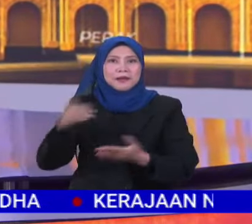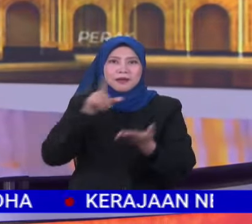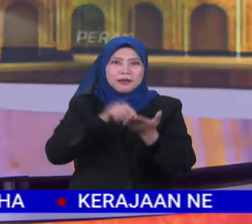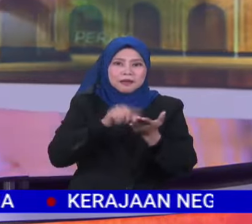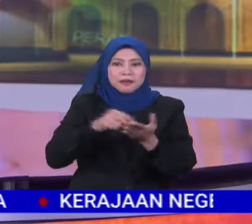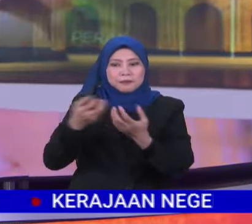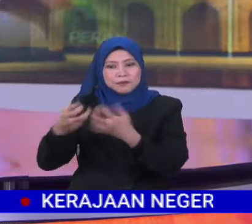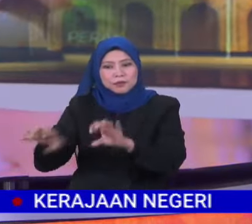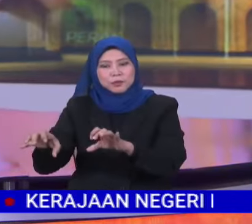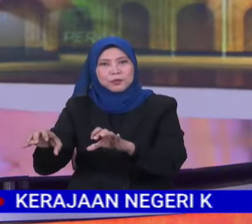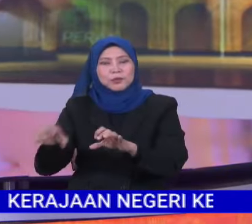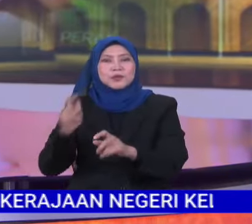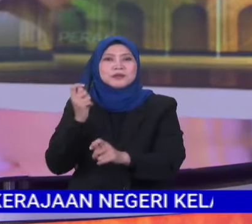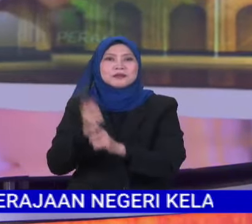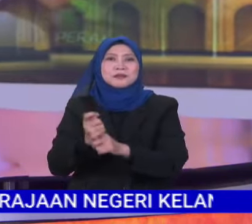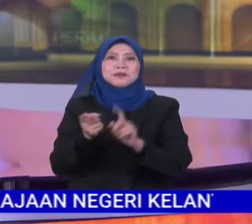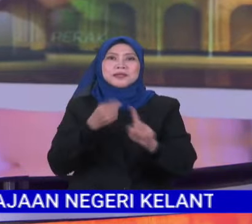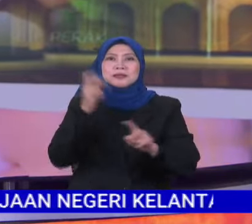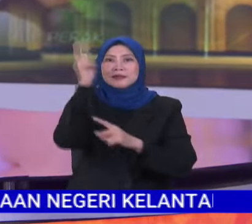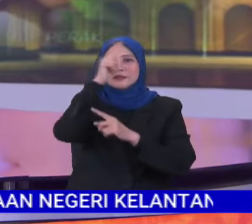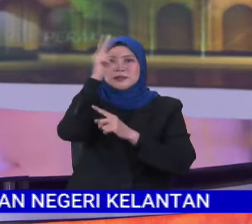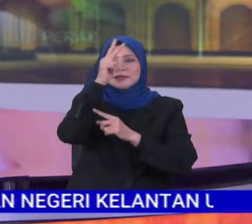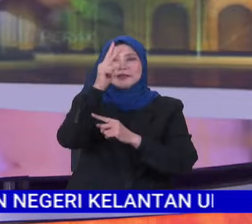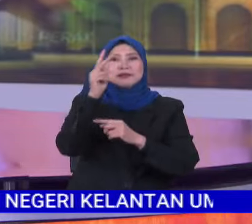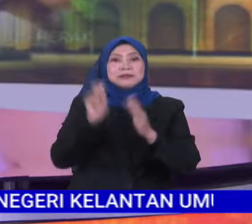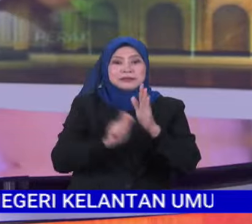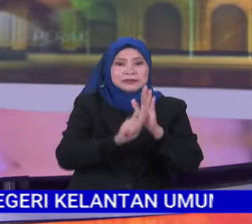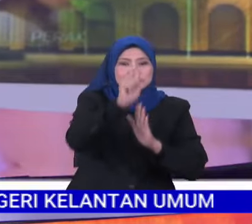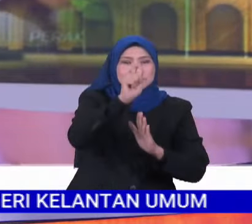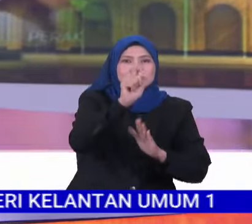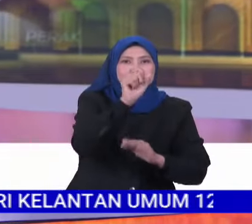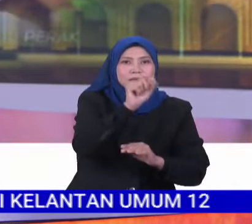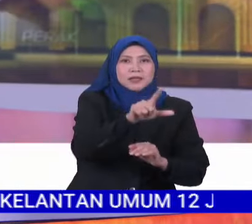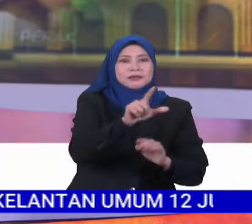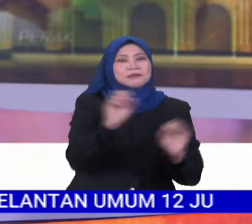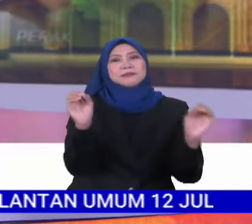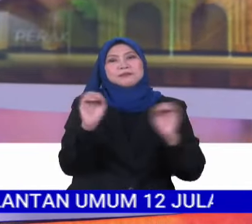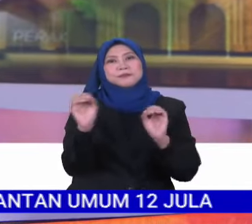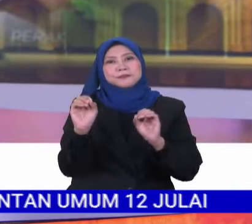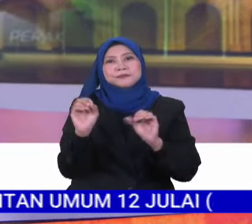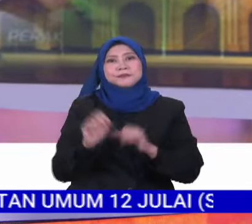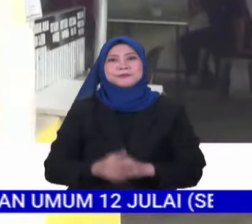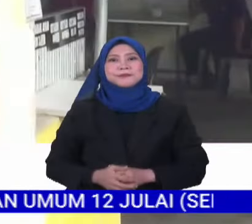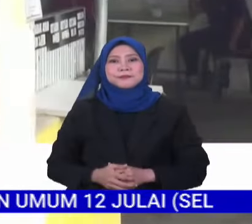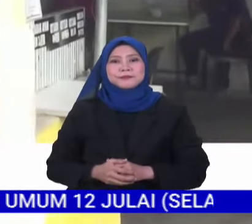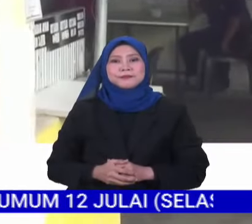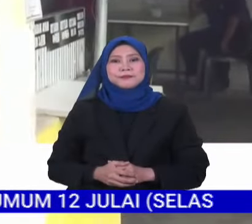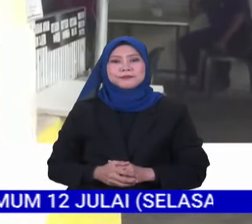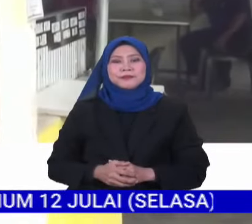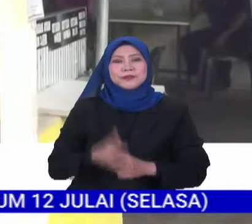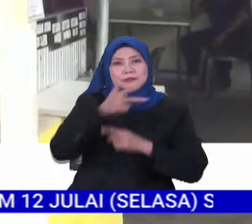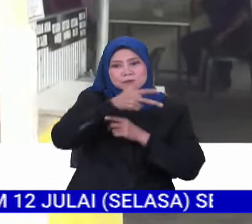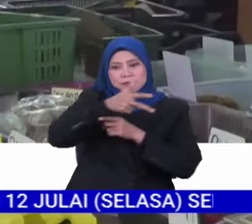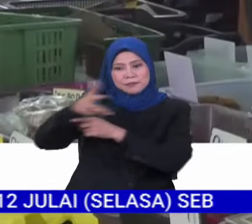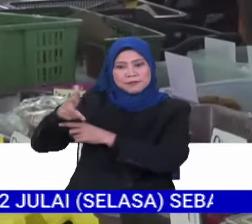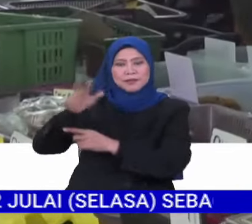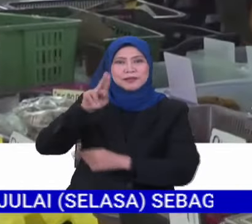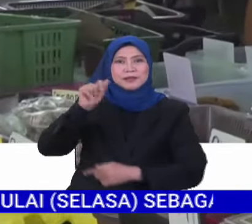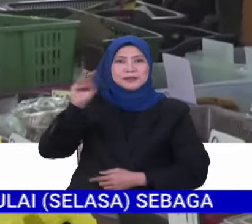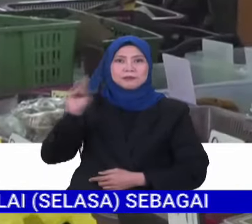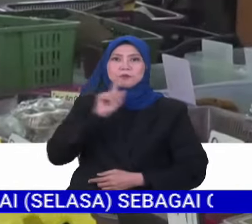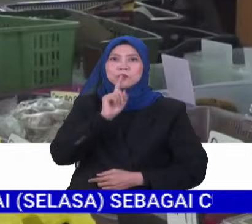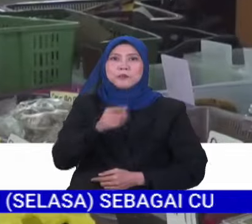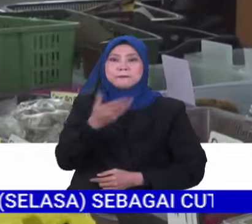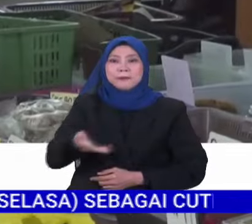ayam dan telur yang ditetapkan kerajaan tidak terlalu tinggi Hai tinjauan arti yang mendapati